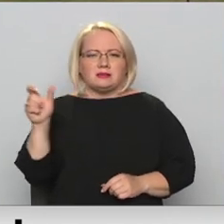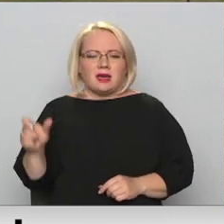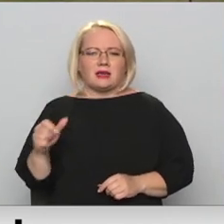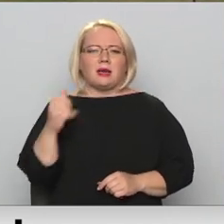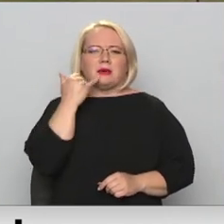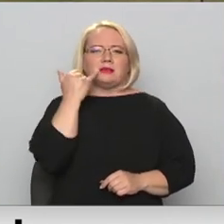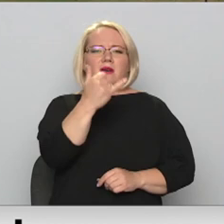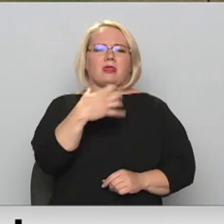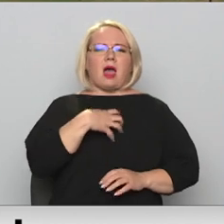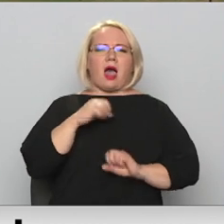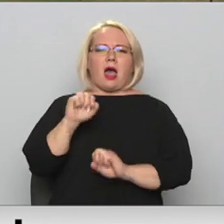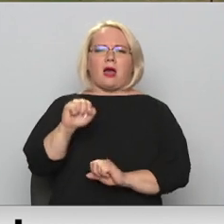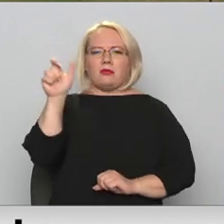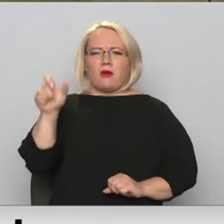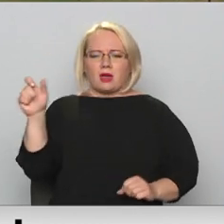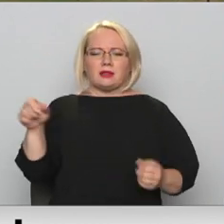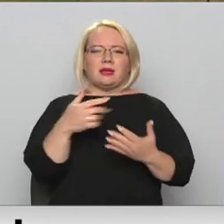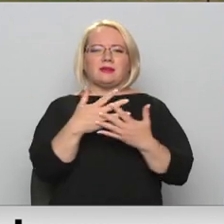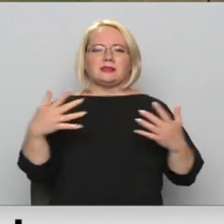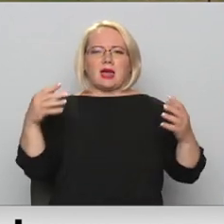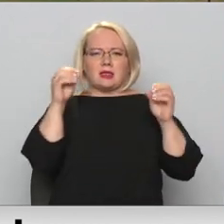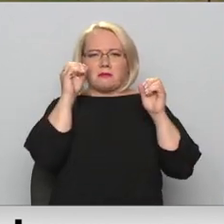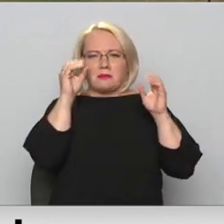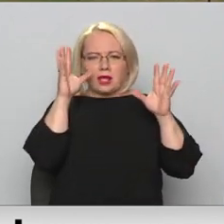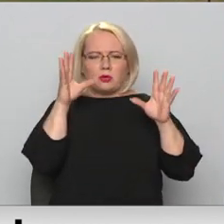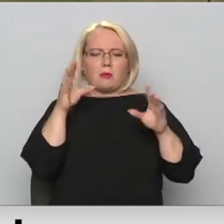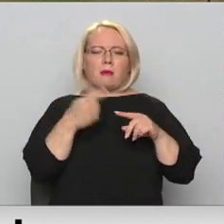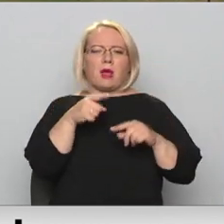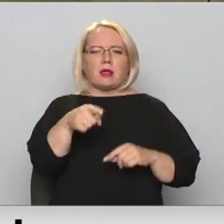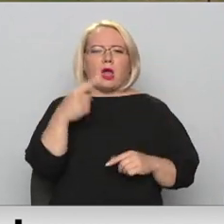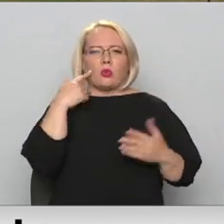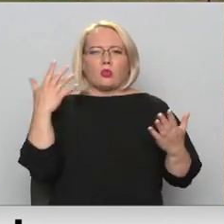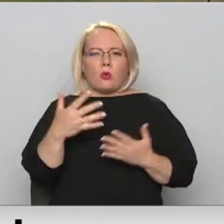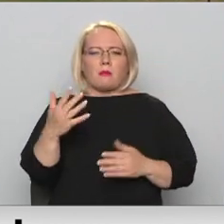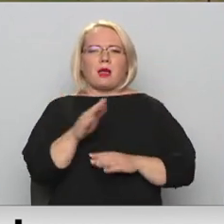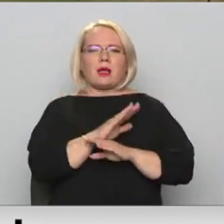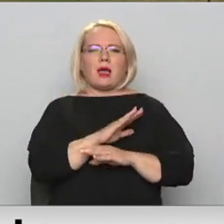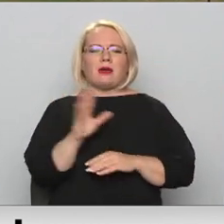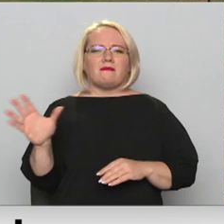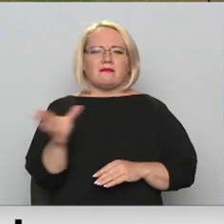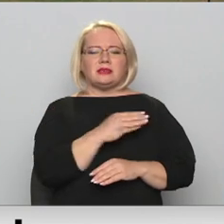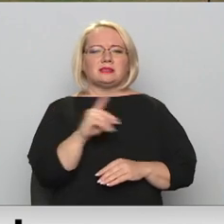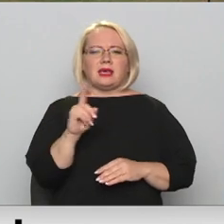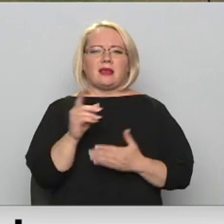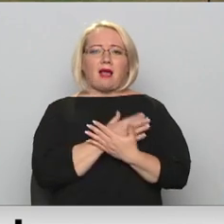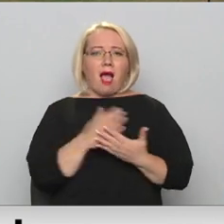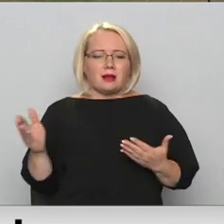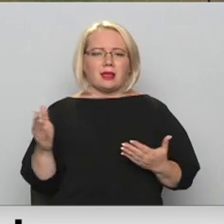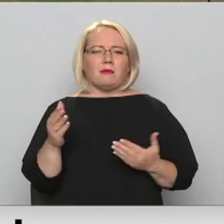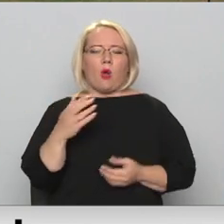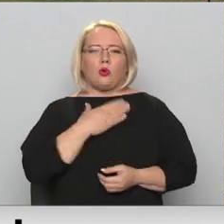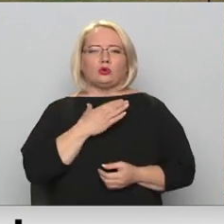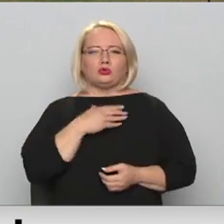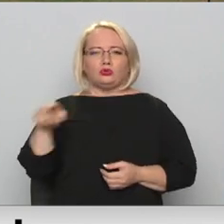zvana advokātiem un visādiem brīnumiem ar tādu domu, ka nu, viss ir kārtībā un suns